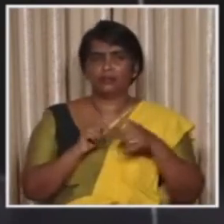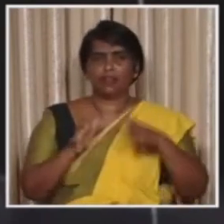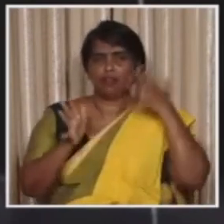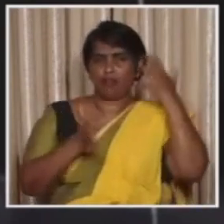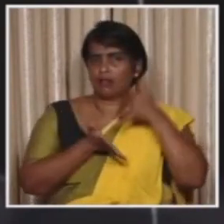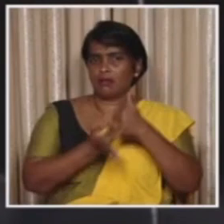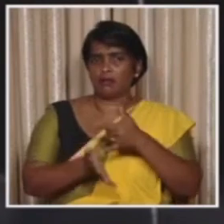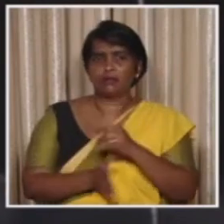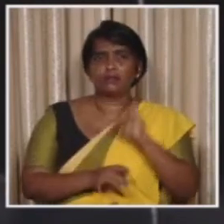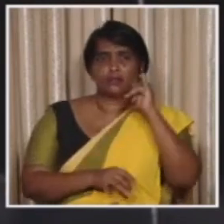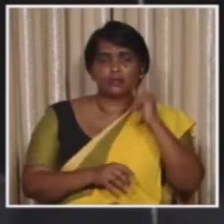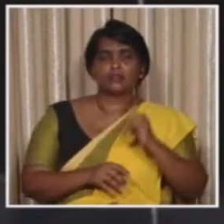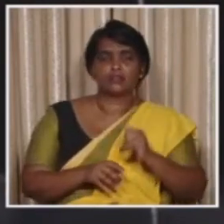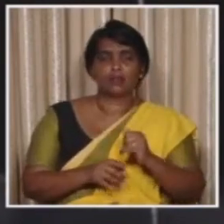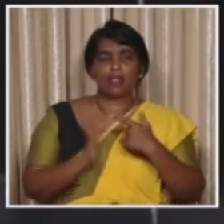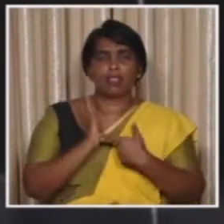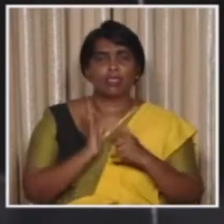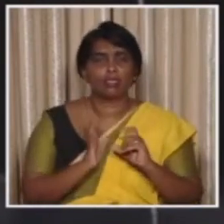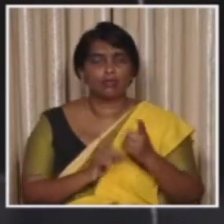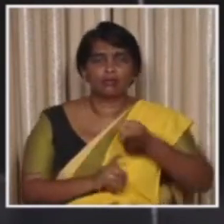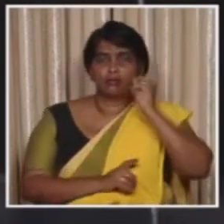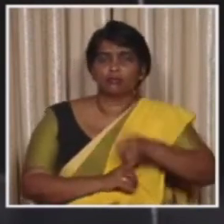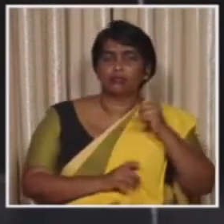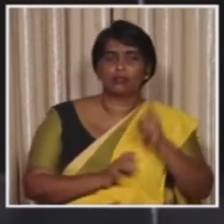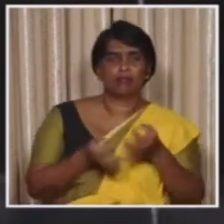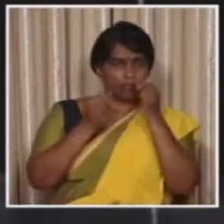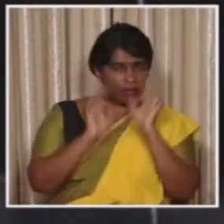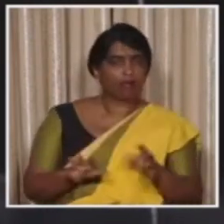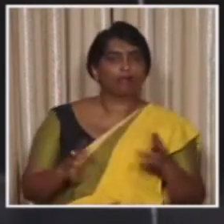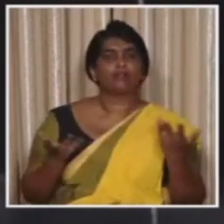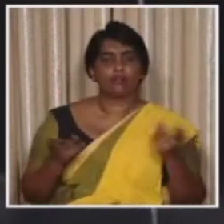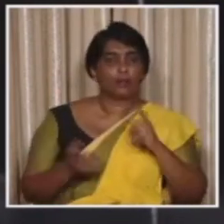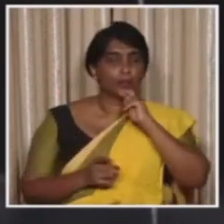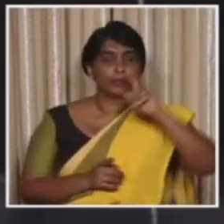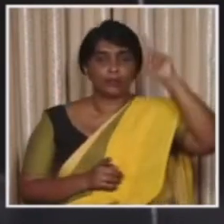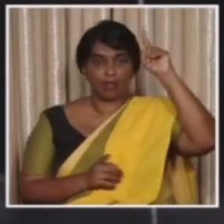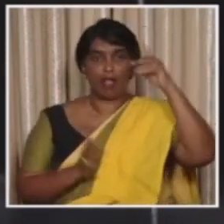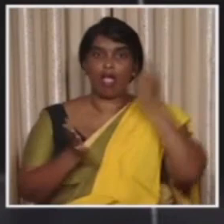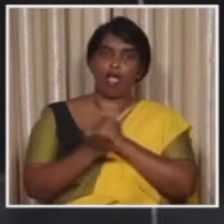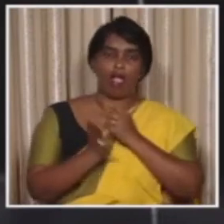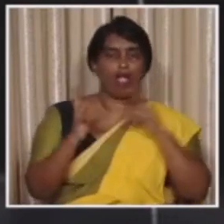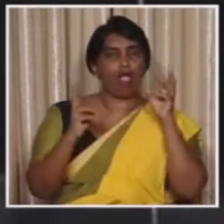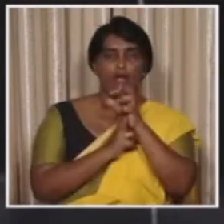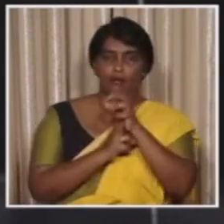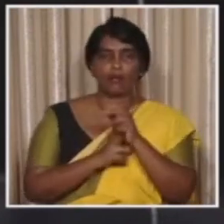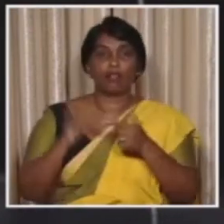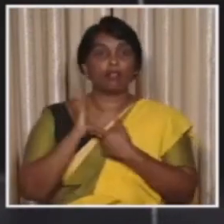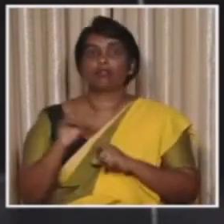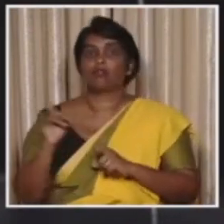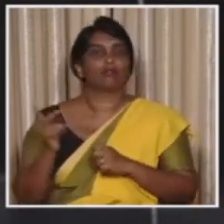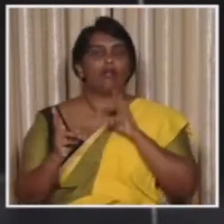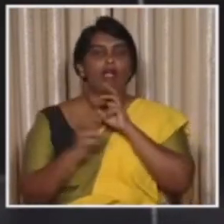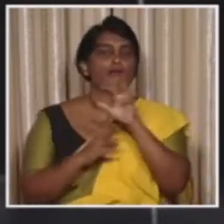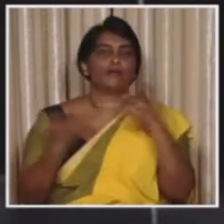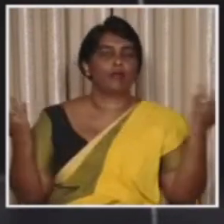කප් එකේ සමහර දීපු අර තාක්ෂණික තීන්දුව නිවැරදිද කියලා. විනිශ්චකාරය දෙනවා අවුට් කියලා තාක්ෂණික වශයෙන් පෙන්වනවා